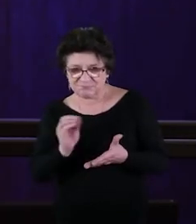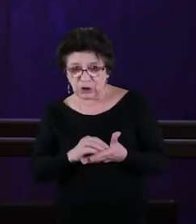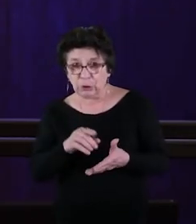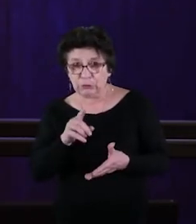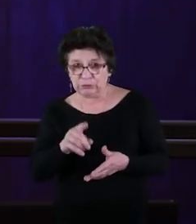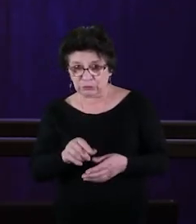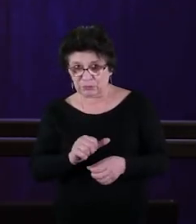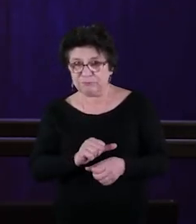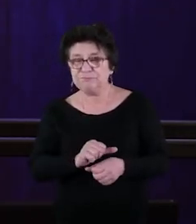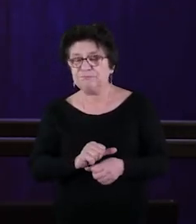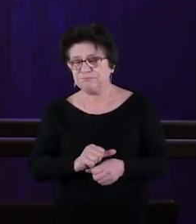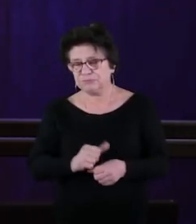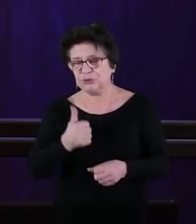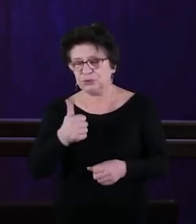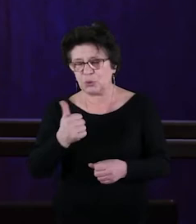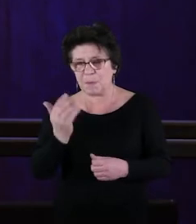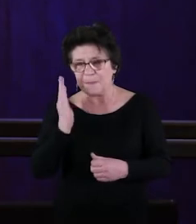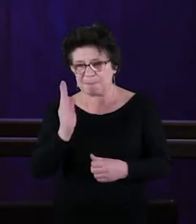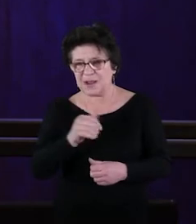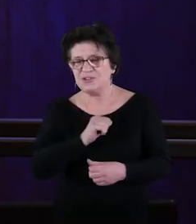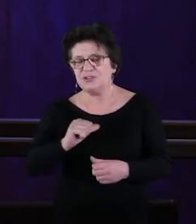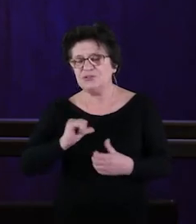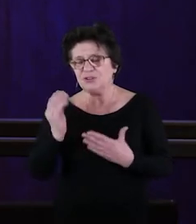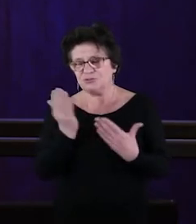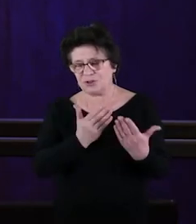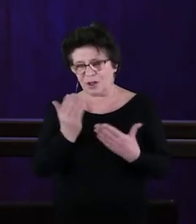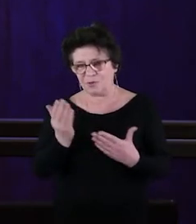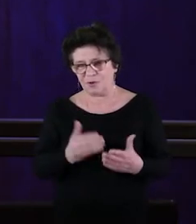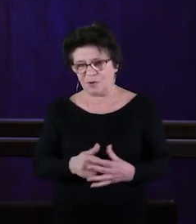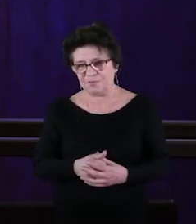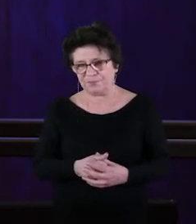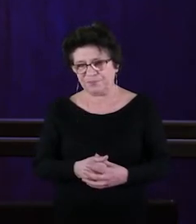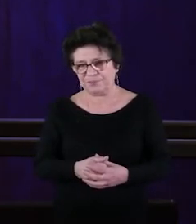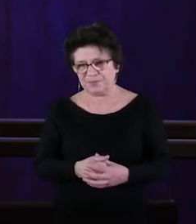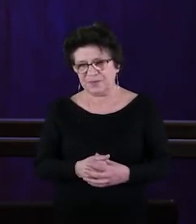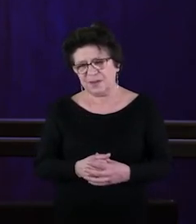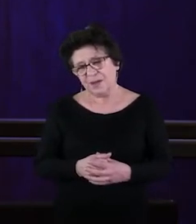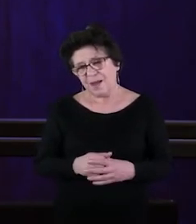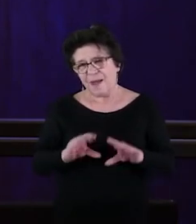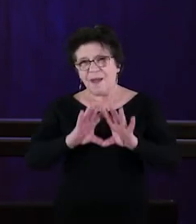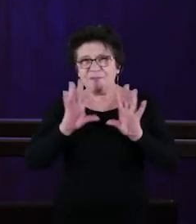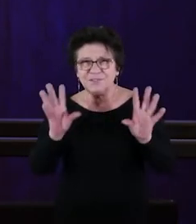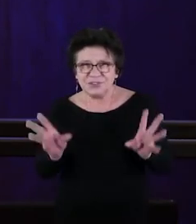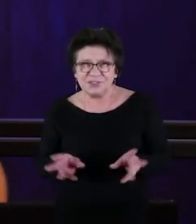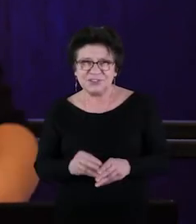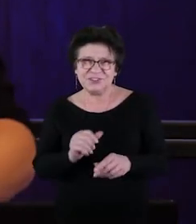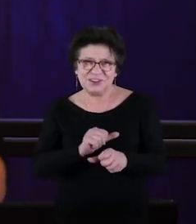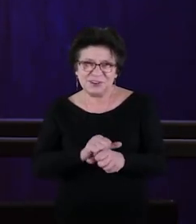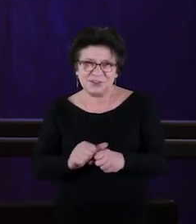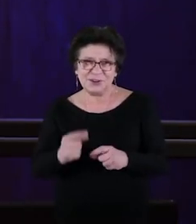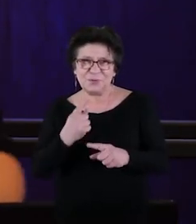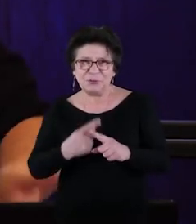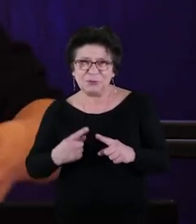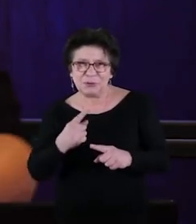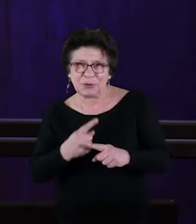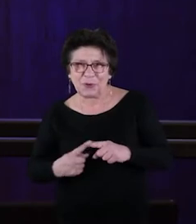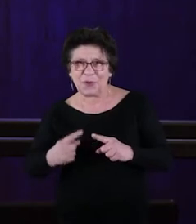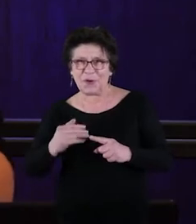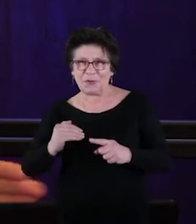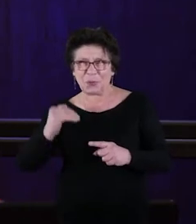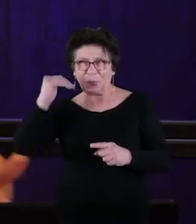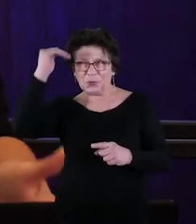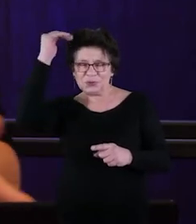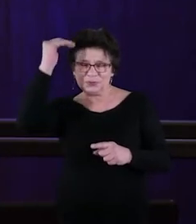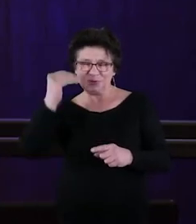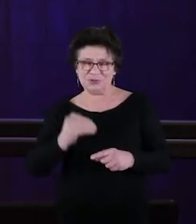czytało ponieważ wszyscy jesteśmy trochę dorosłymi dziećmi i lubimy być wyprowadzani w manowce